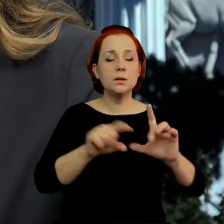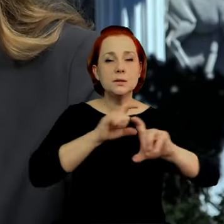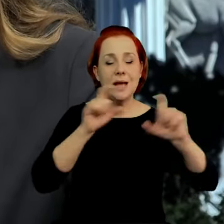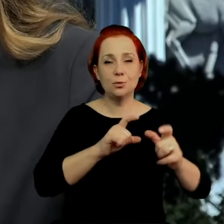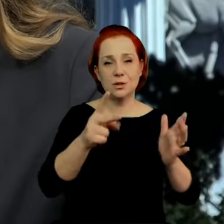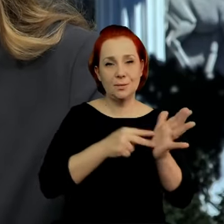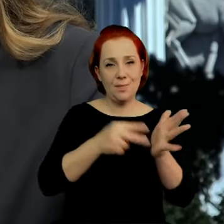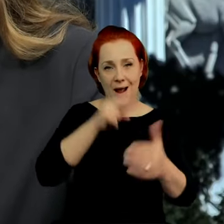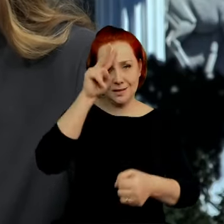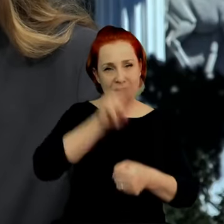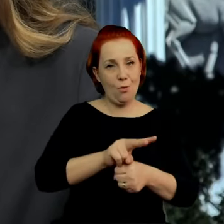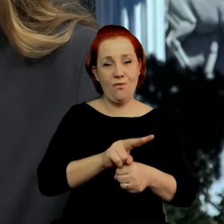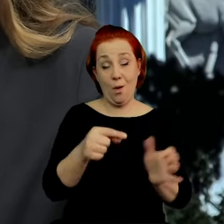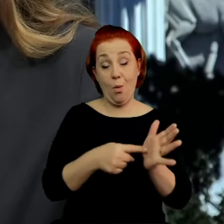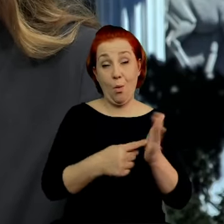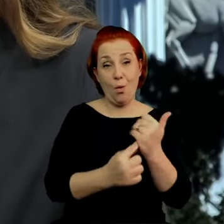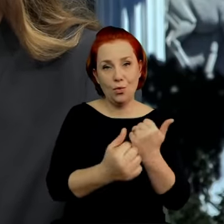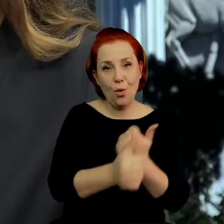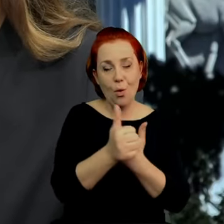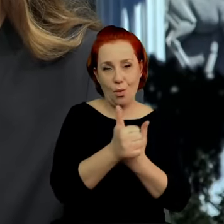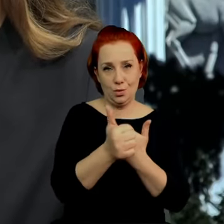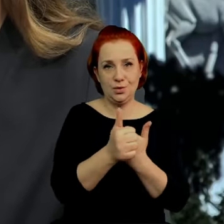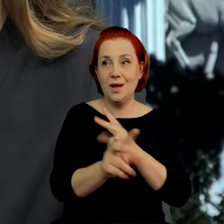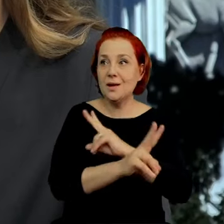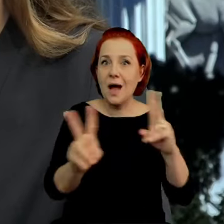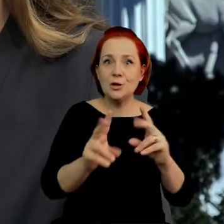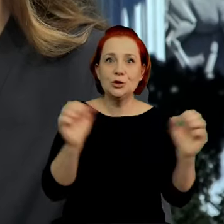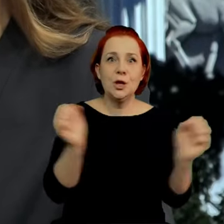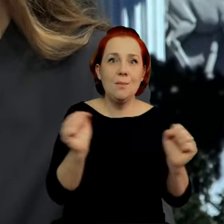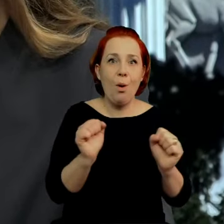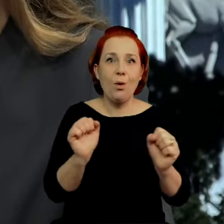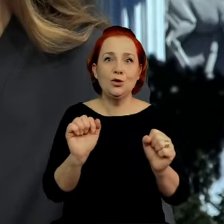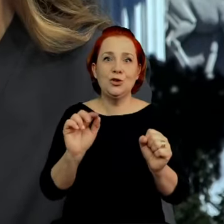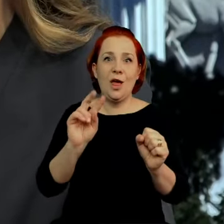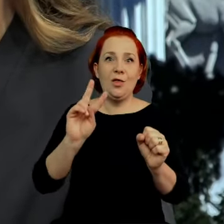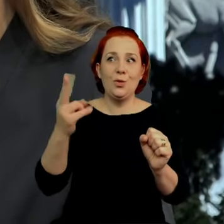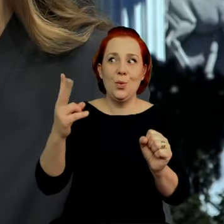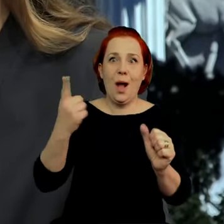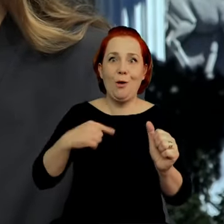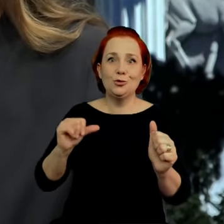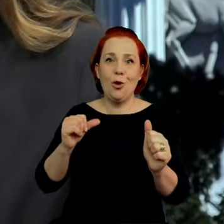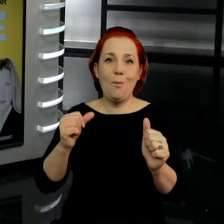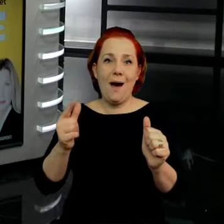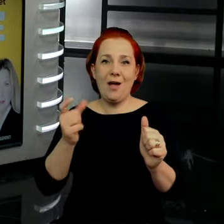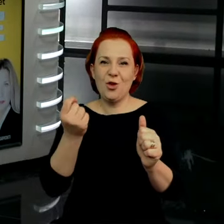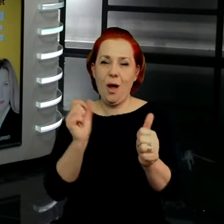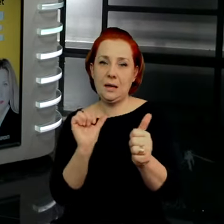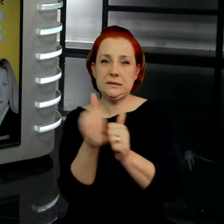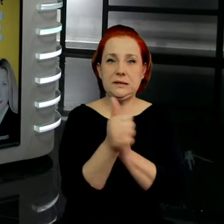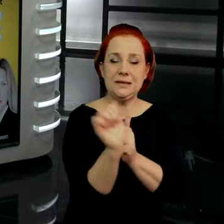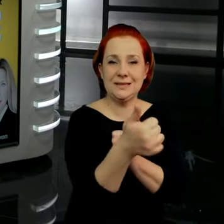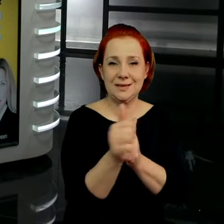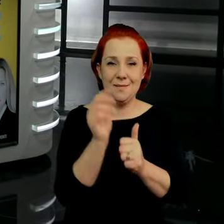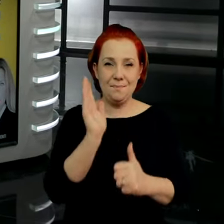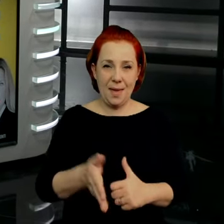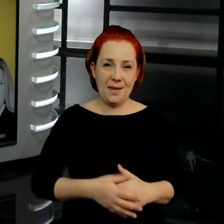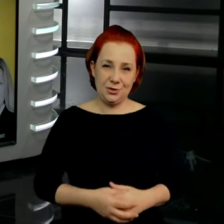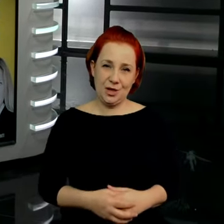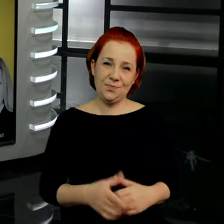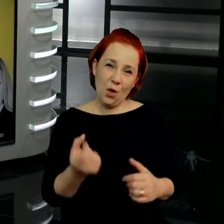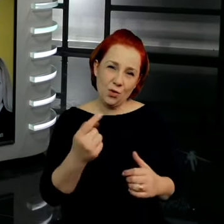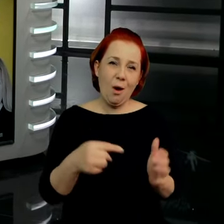każdy się boi, że go ten drugi wykiwa, przykryje czapką i tak dalej. Trochę taka gra się toczy na opozycji od